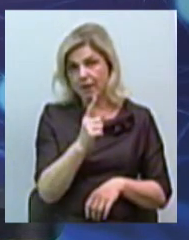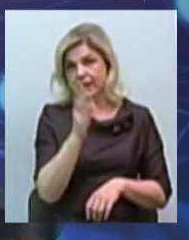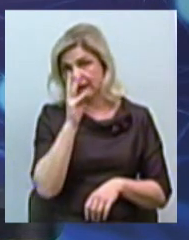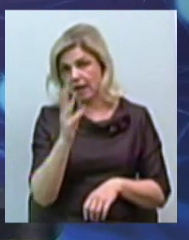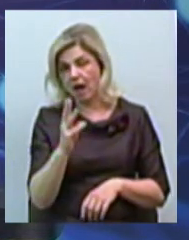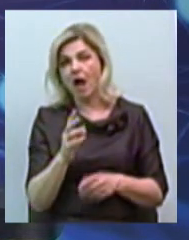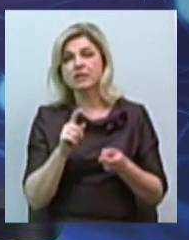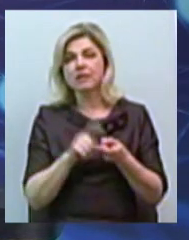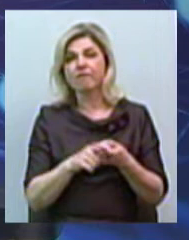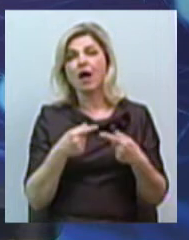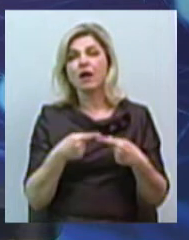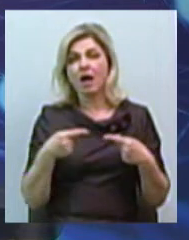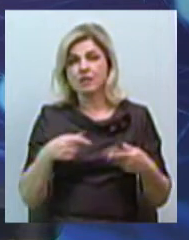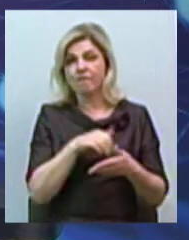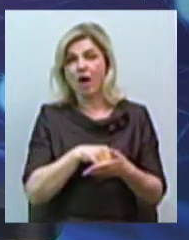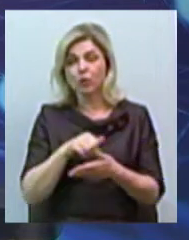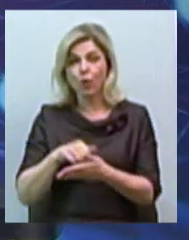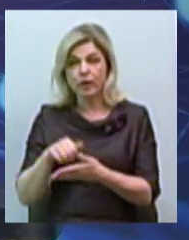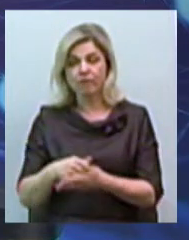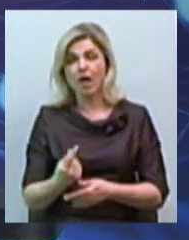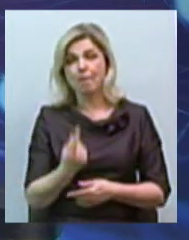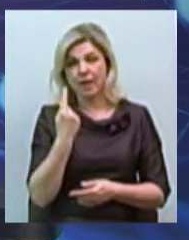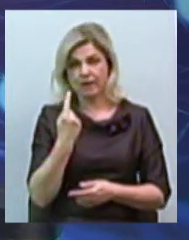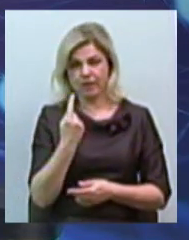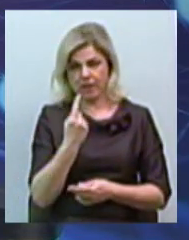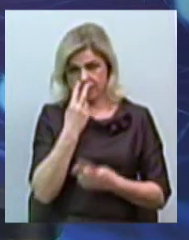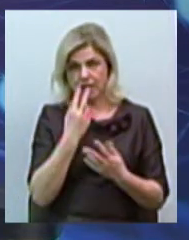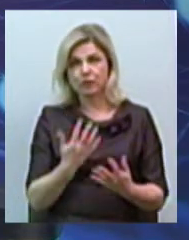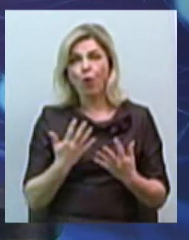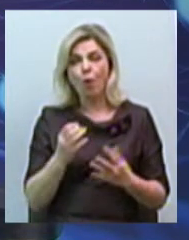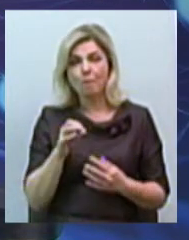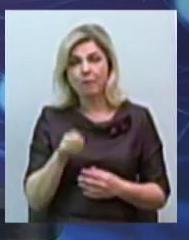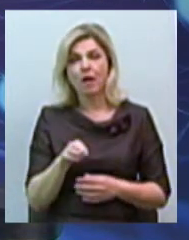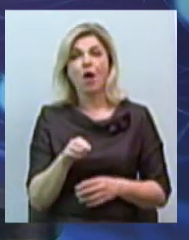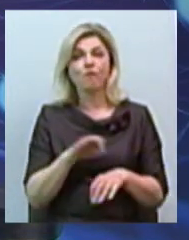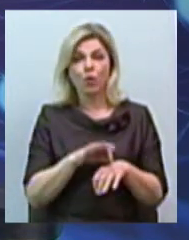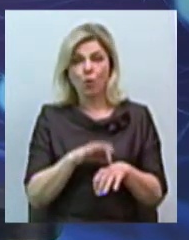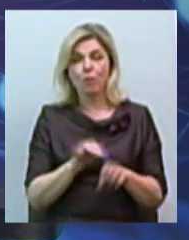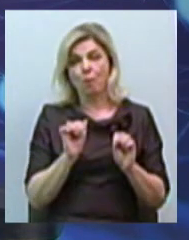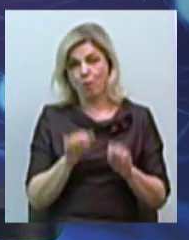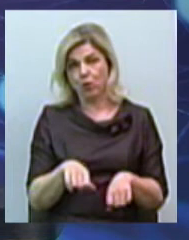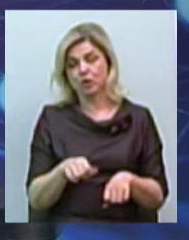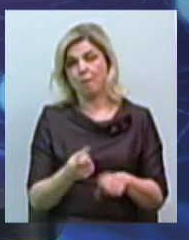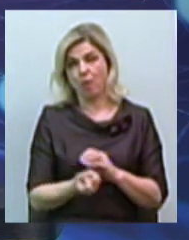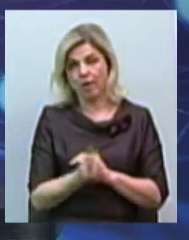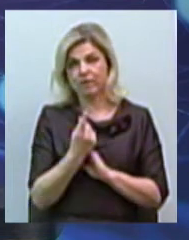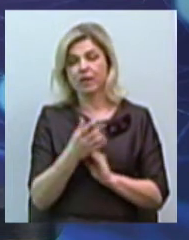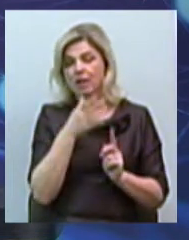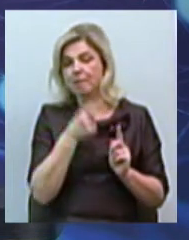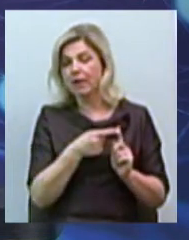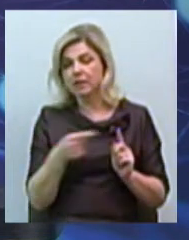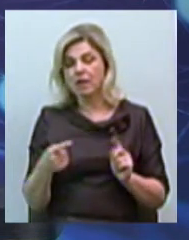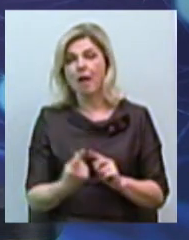від різних факторів, перші симптоми хвороби можуть з'явитися протягом